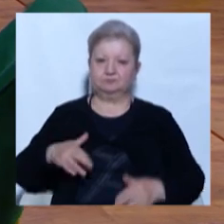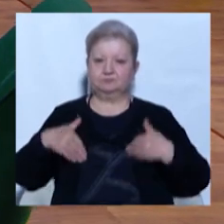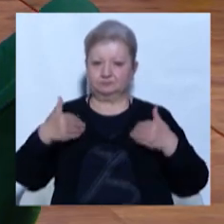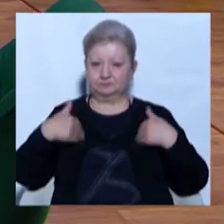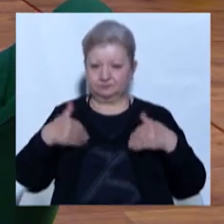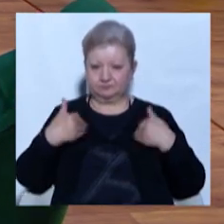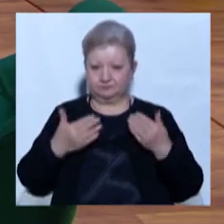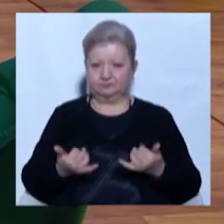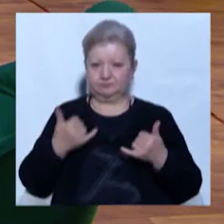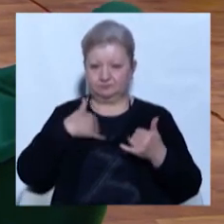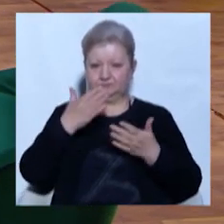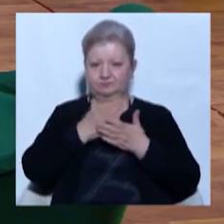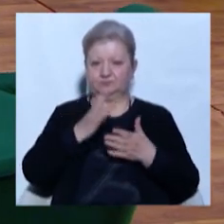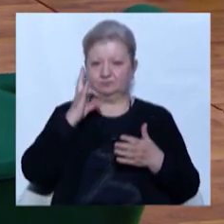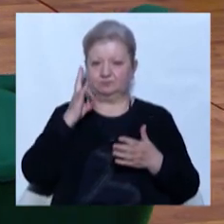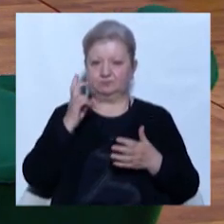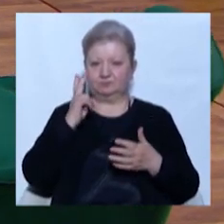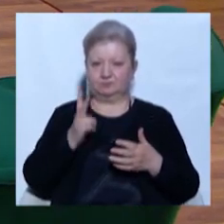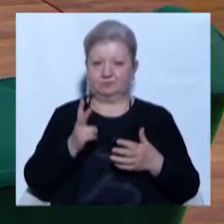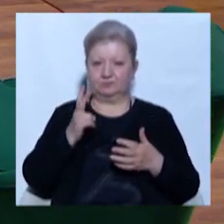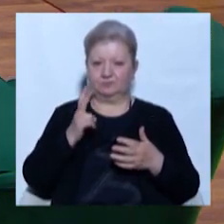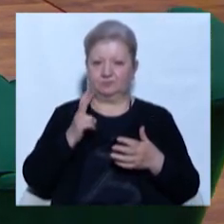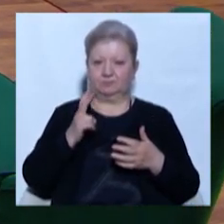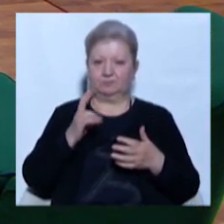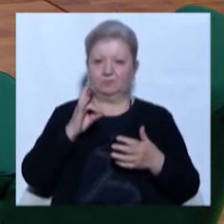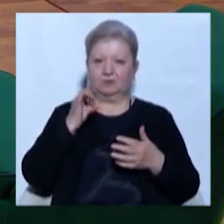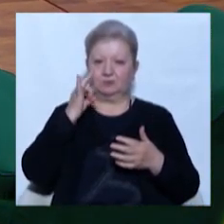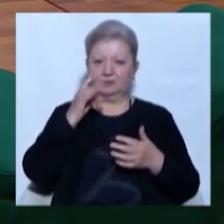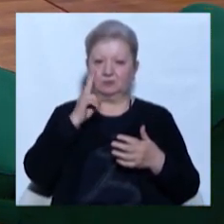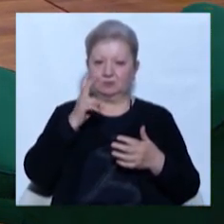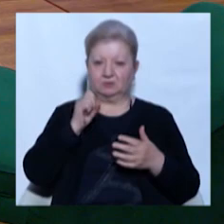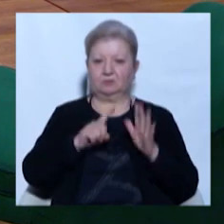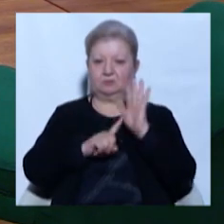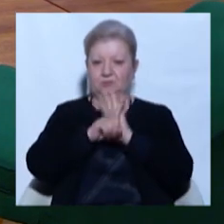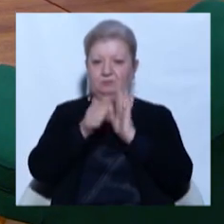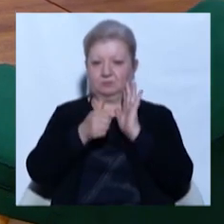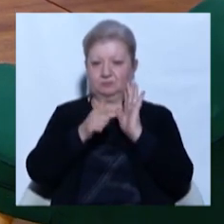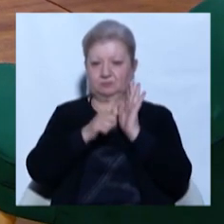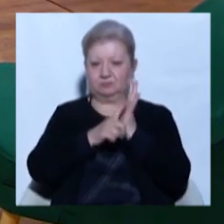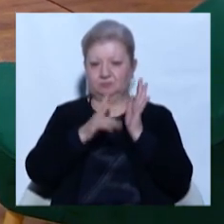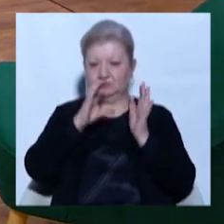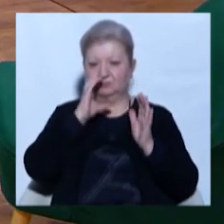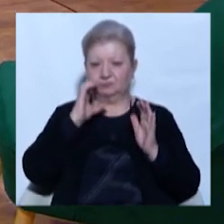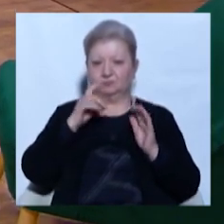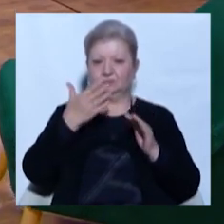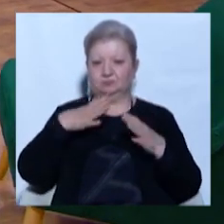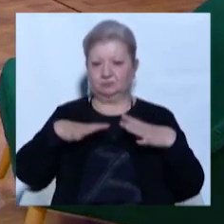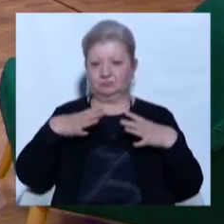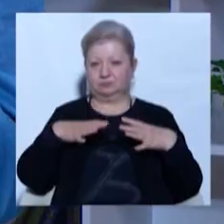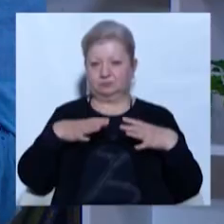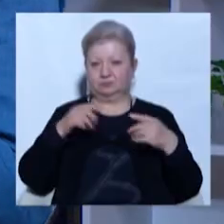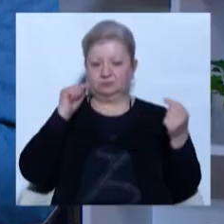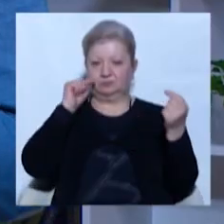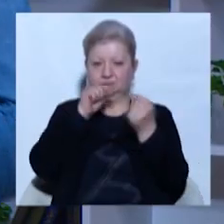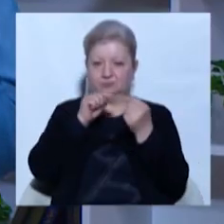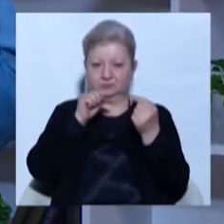მოგესალმებით ბავშვებო, მე ხალხარ ნიკა გურგენიძე და ვაგრძელებთ მე-7 კლასში ისტორიის გაკვეთილებს, ჩვენ დღევანდელი გაკვეთილის თემა ბიზანტია და საქართველოს დაპირისპირება და